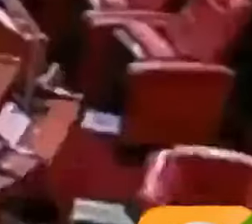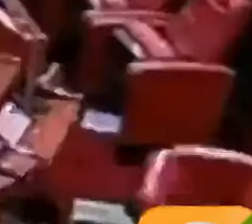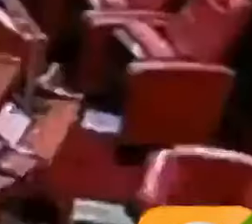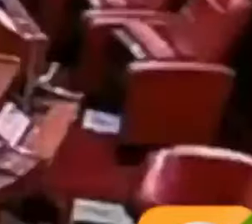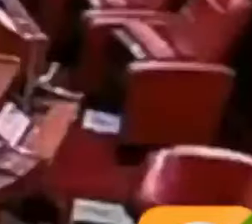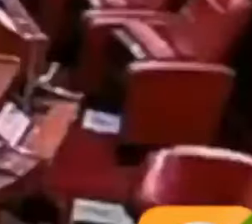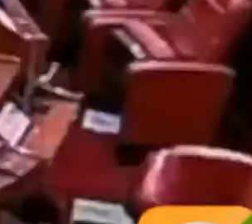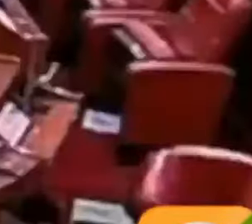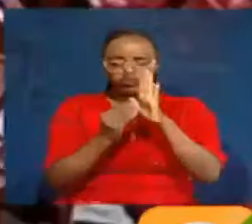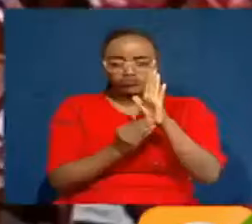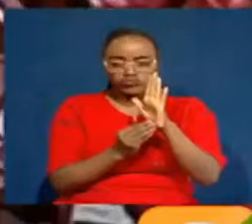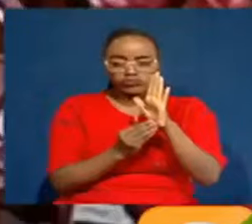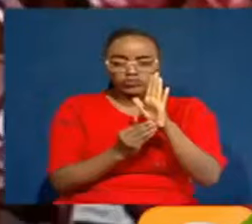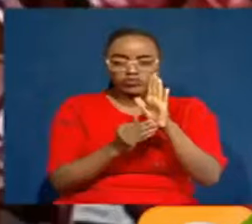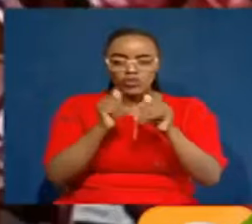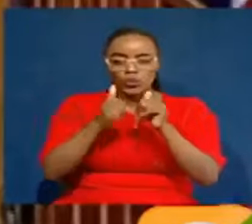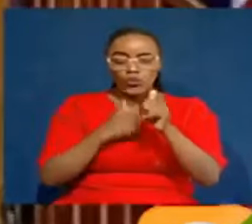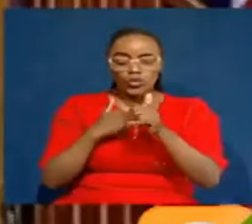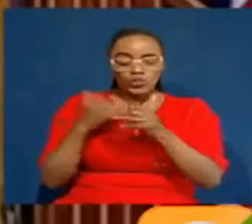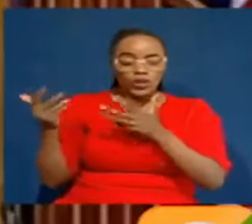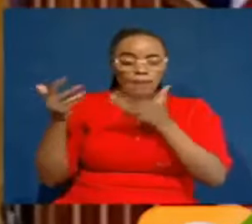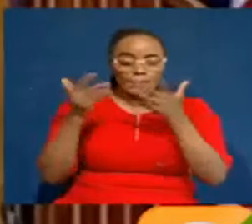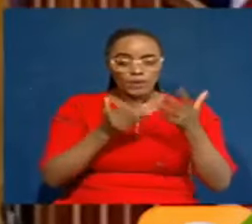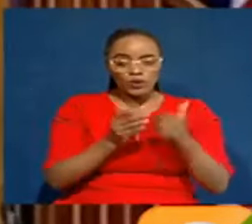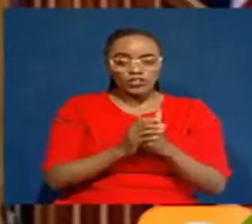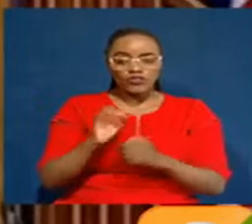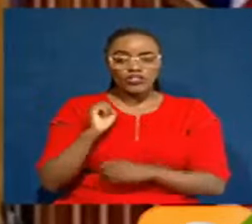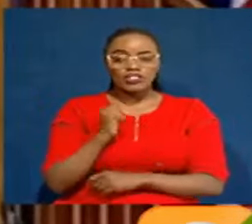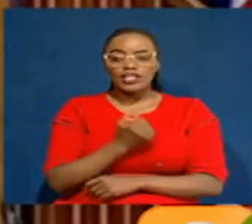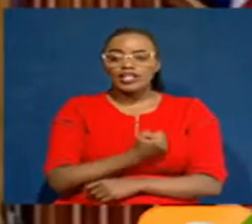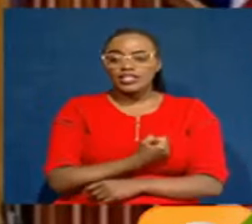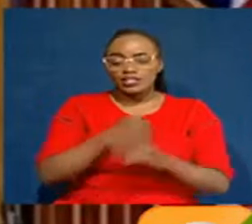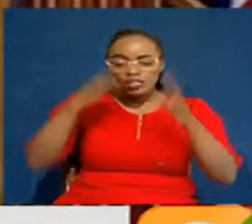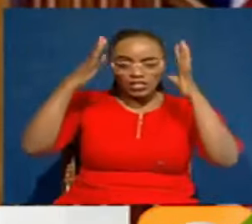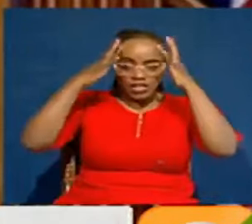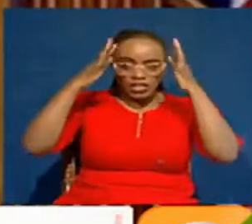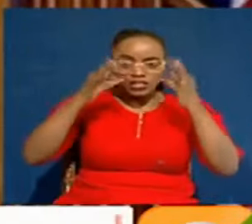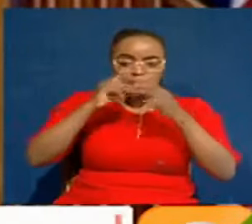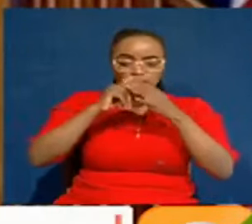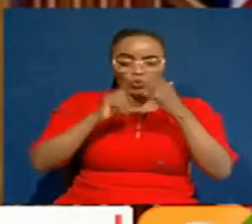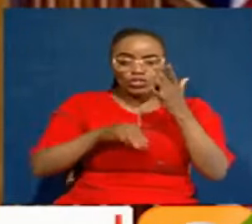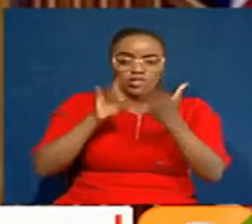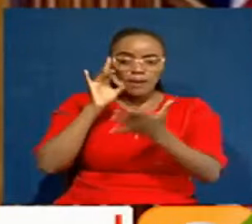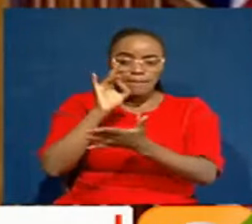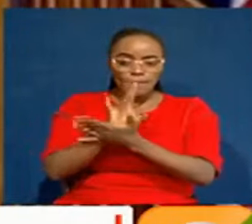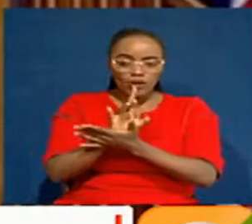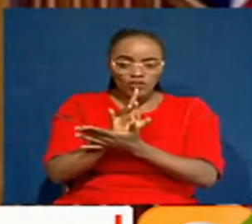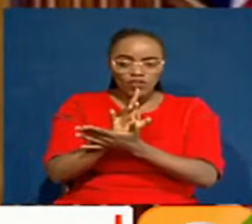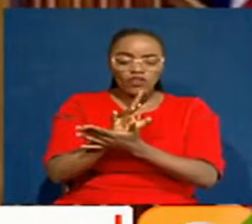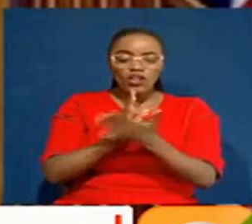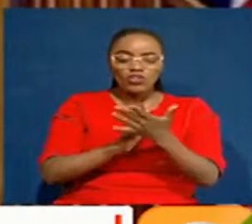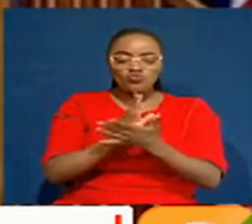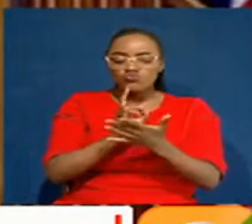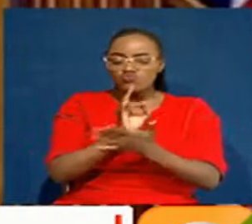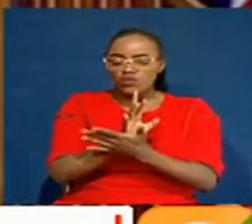tatu zilizowasilishwa dhidi yake. The Senate has resolved to remove from office by